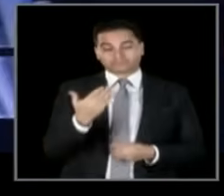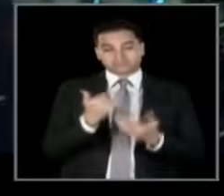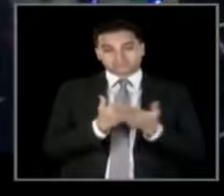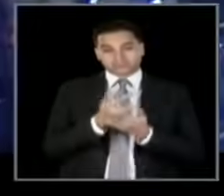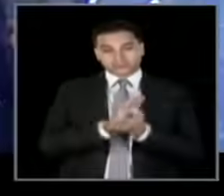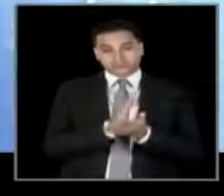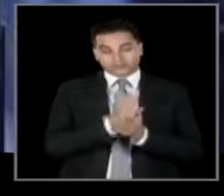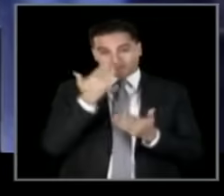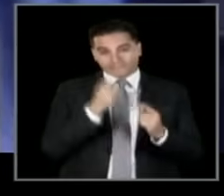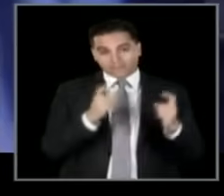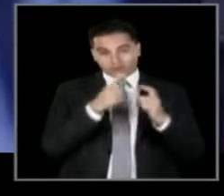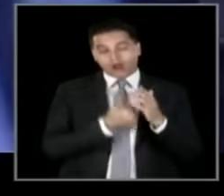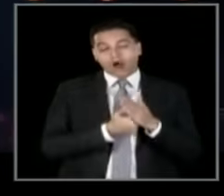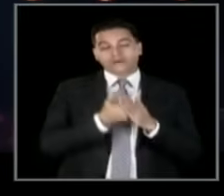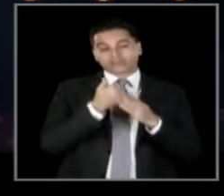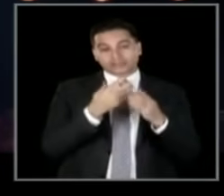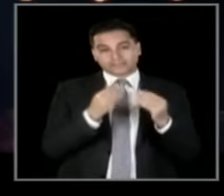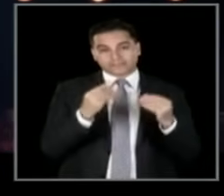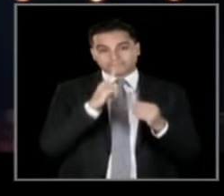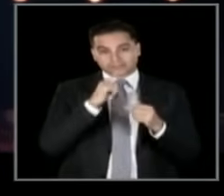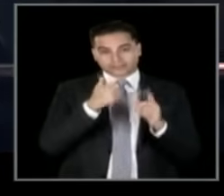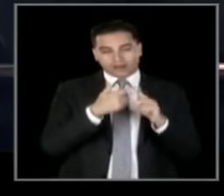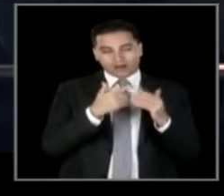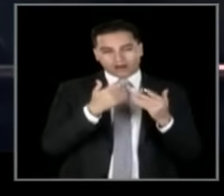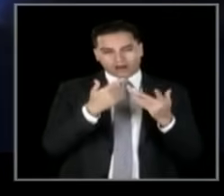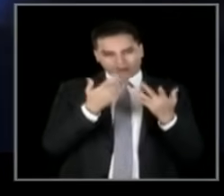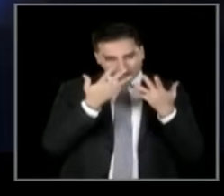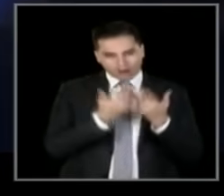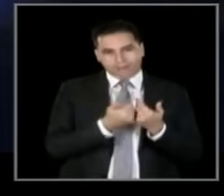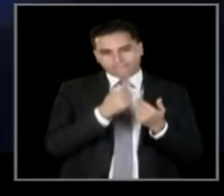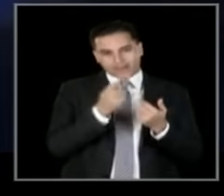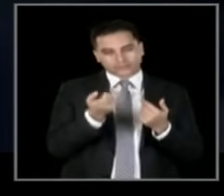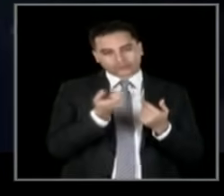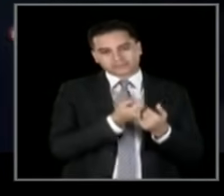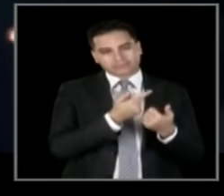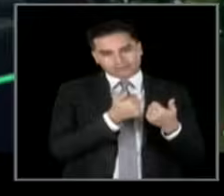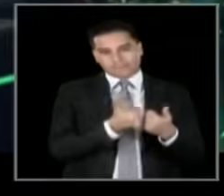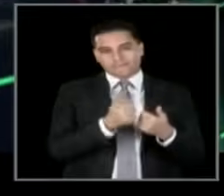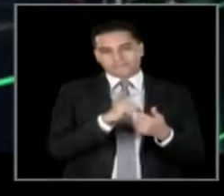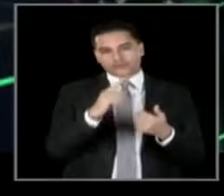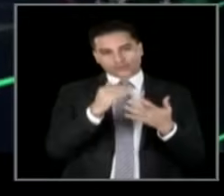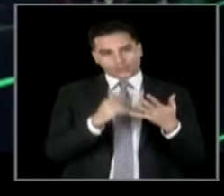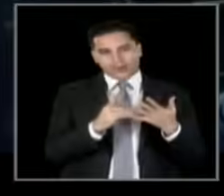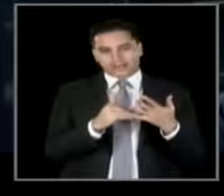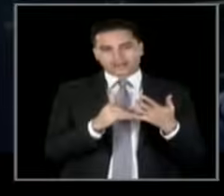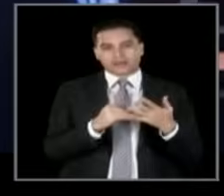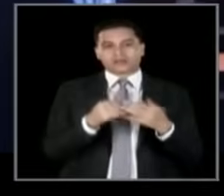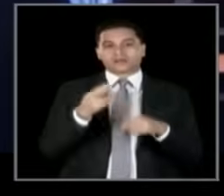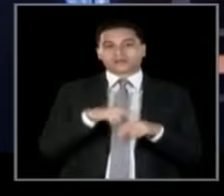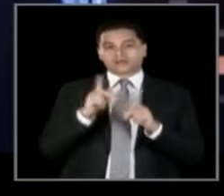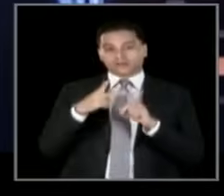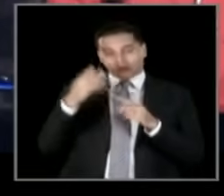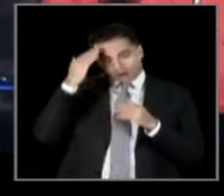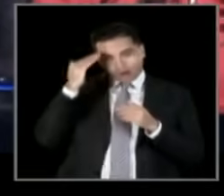الرفعي الماتش اللي فات كان مستواهم أحسن من كده بكتير، ولكن مذكرهم معقول 155 نقطة مش قليل.